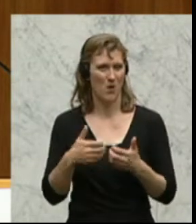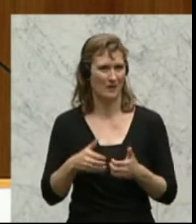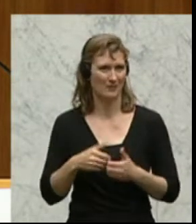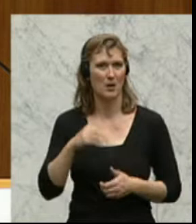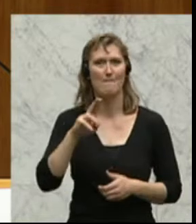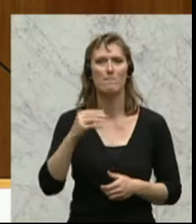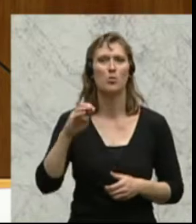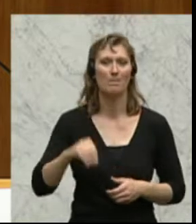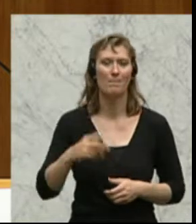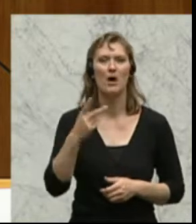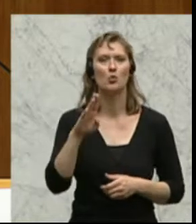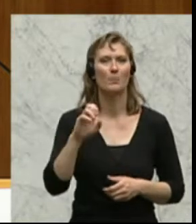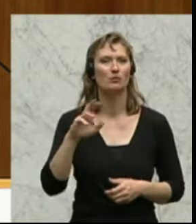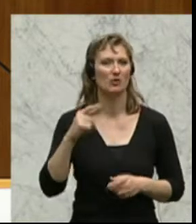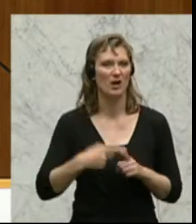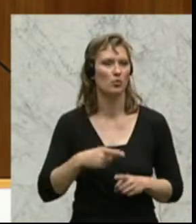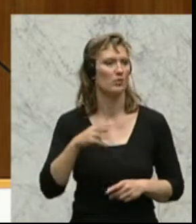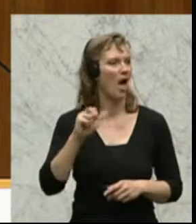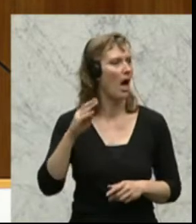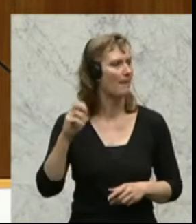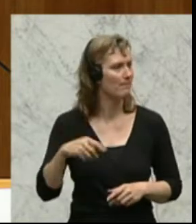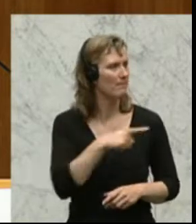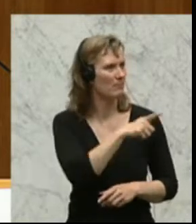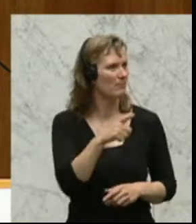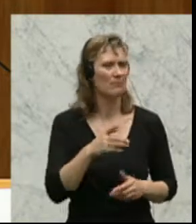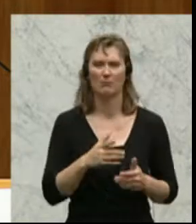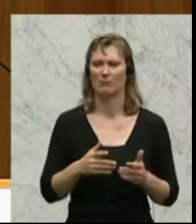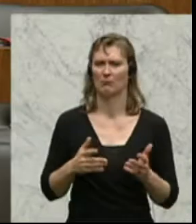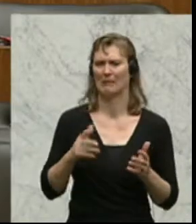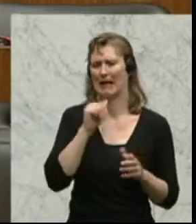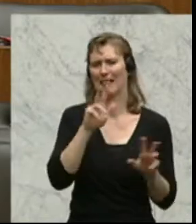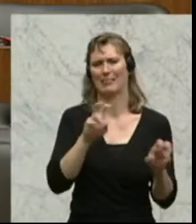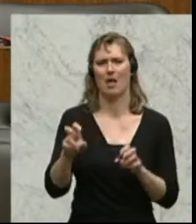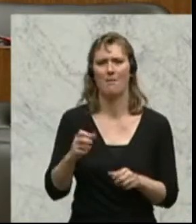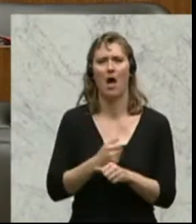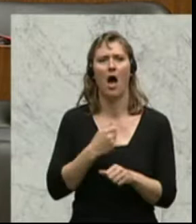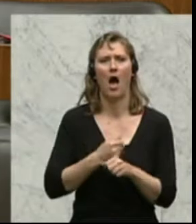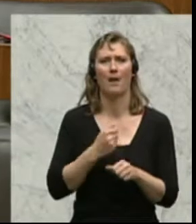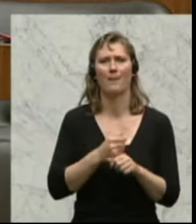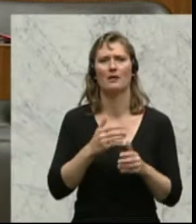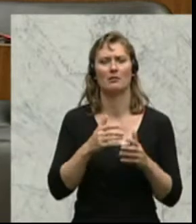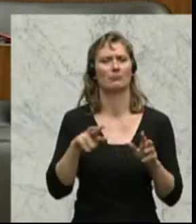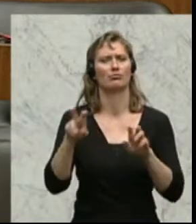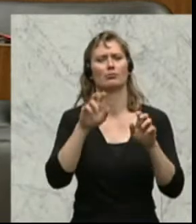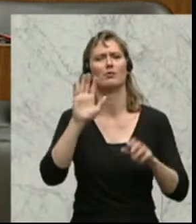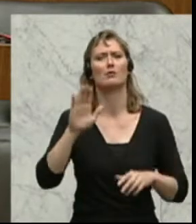uns ganz genau anschauen. Kein Thema in der Arbeitskostendebatte ist auch das